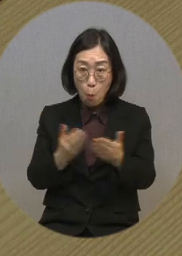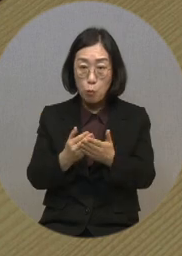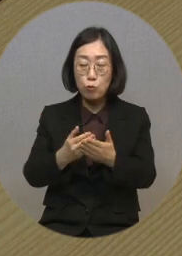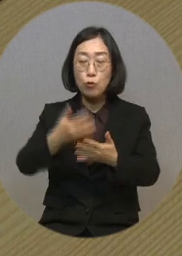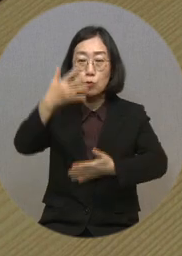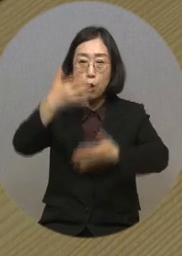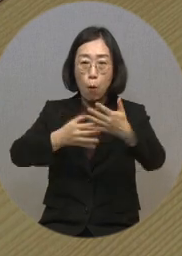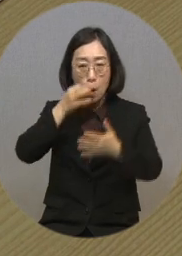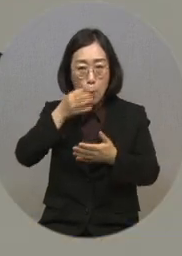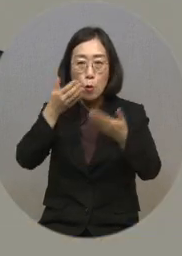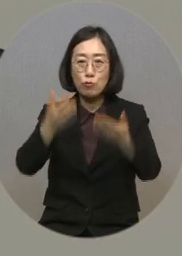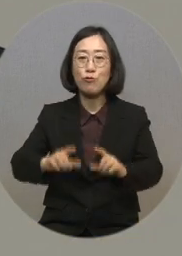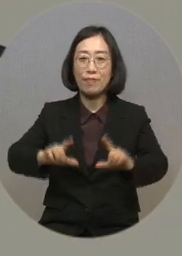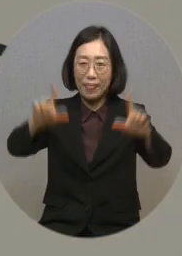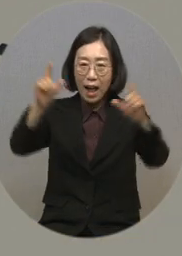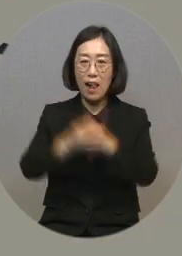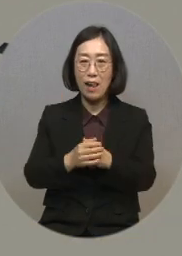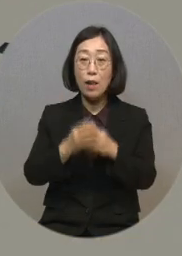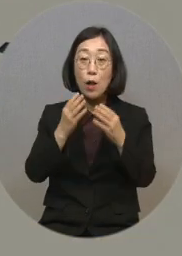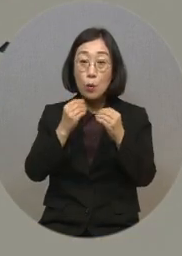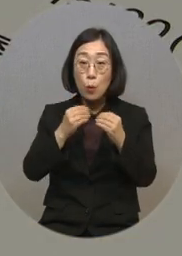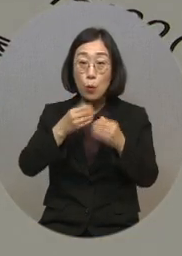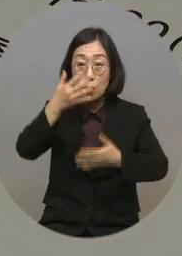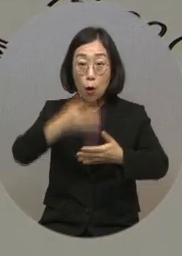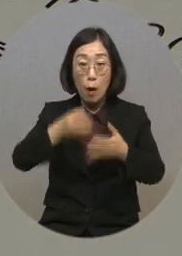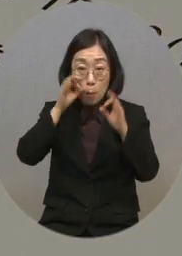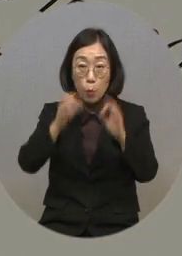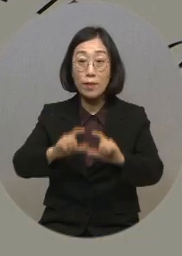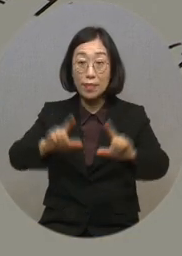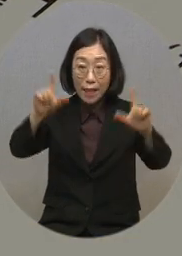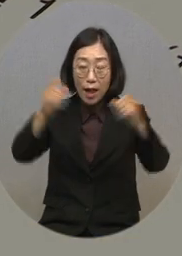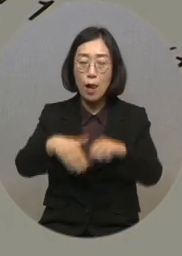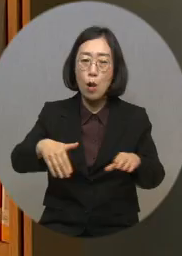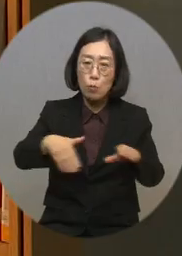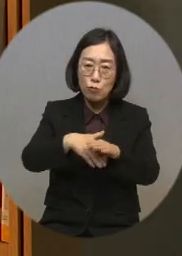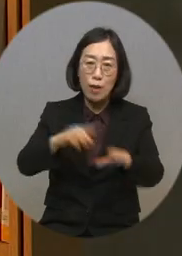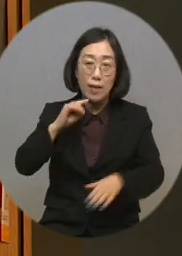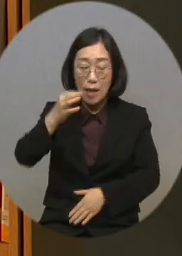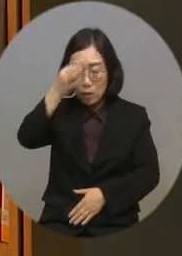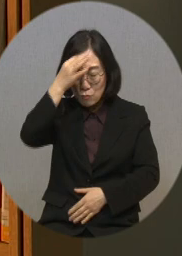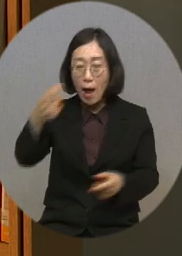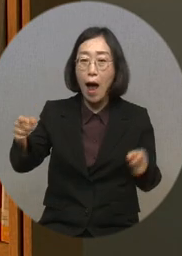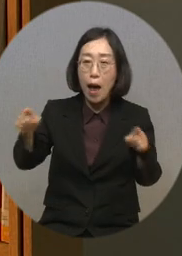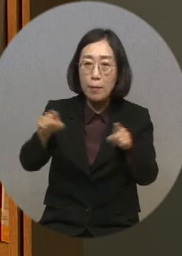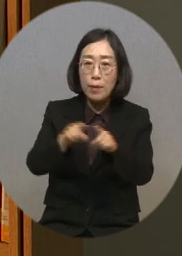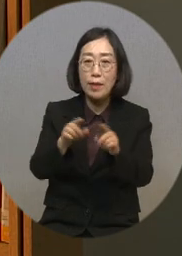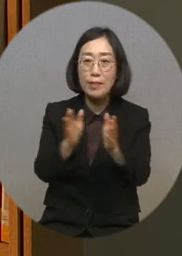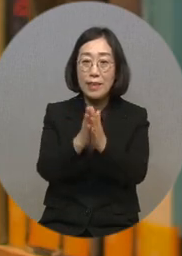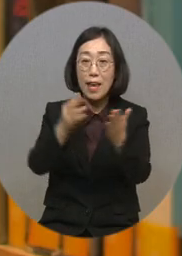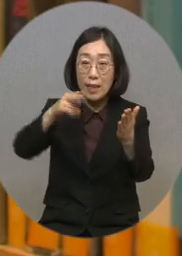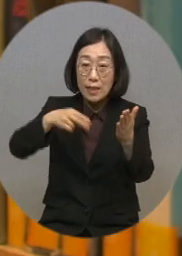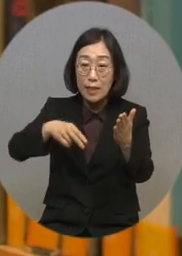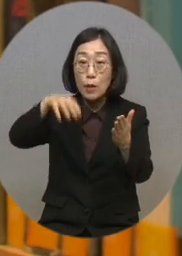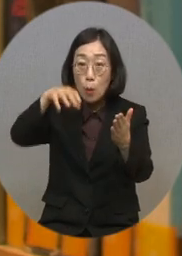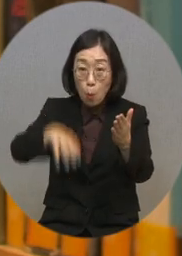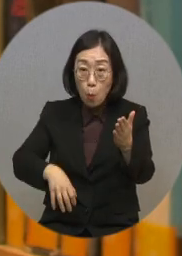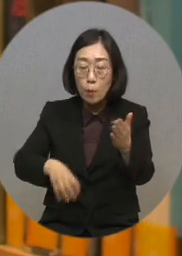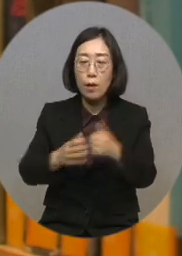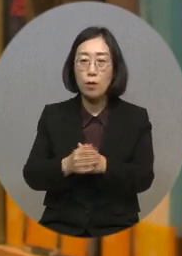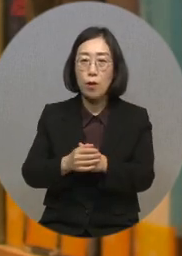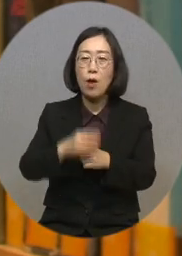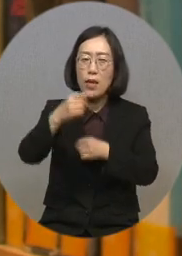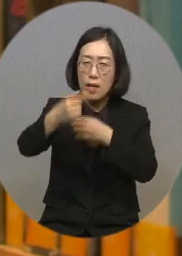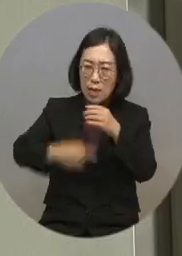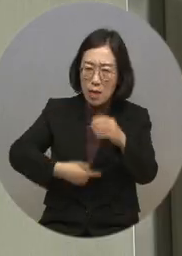엽니다. 토요가족극장은 삼천도서관이 문화와 예술이 함께하는 도서관으로 성장하고 다양한 문화공연을 연중